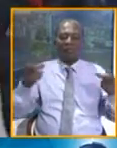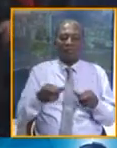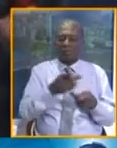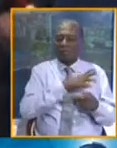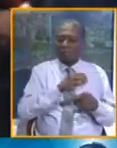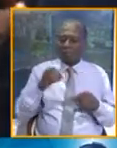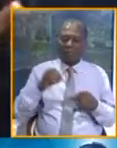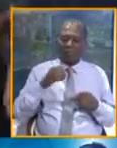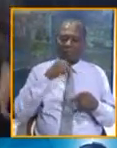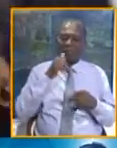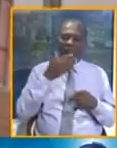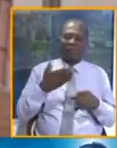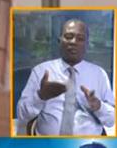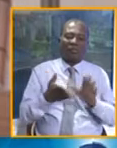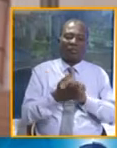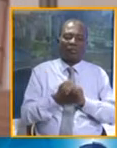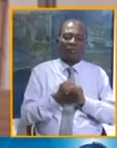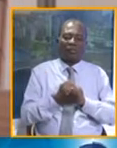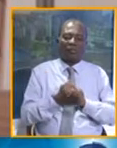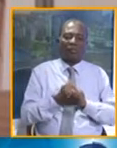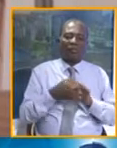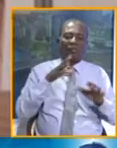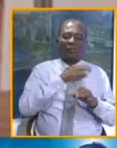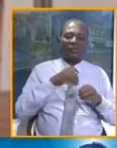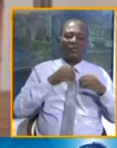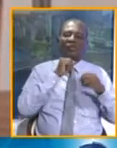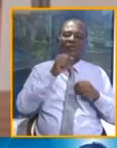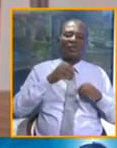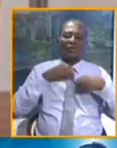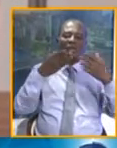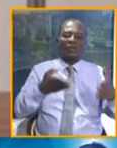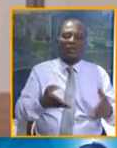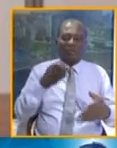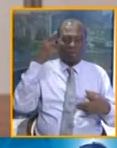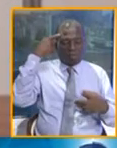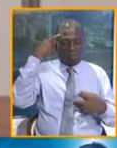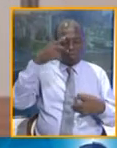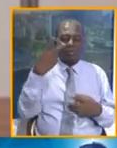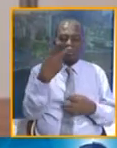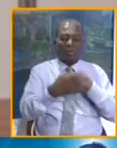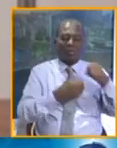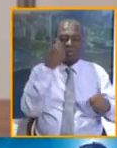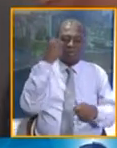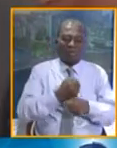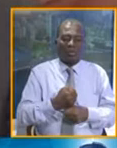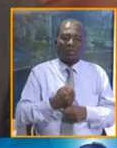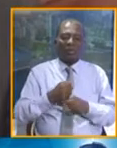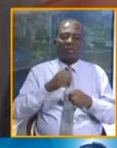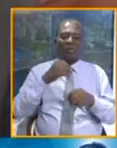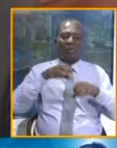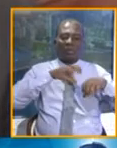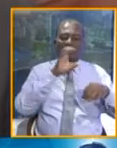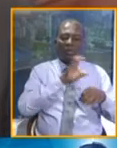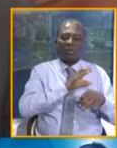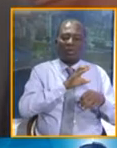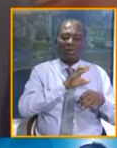qui ne reconnaissait pas sa légitimité, n'avaient rien de Cette résolution donne donc 2 ans à la commission électorale pour